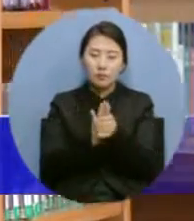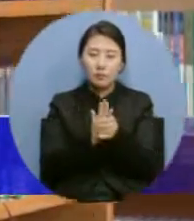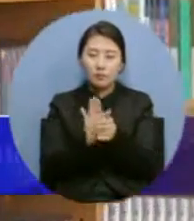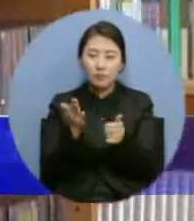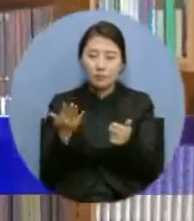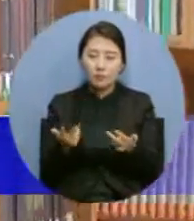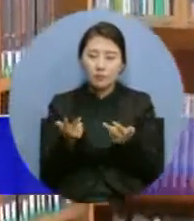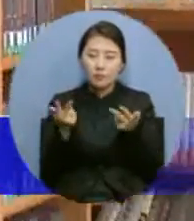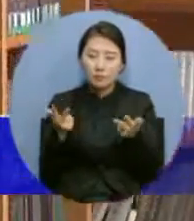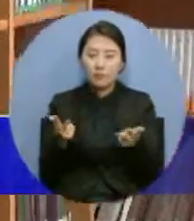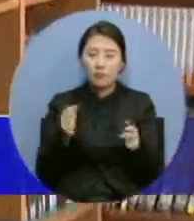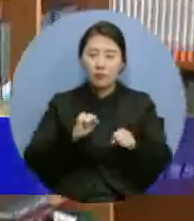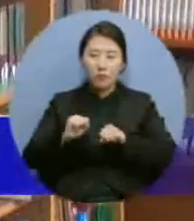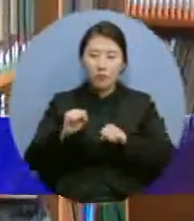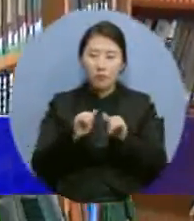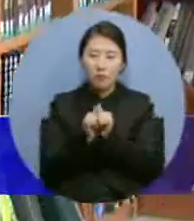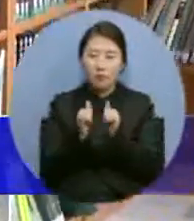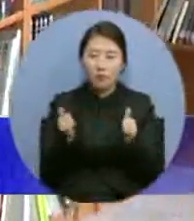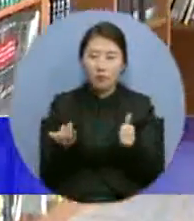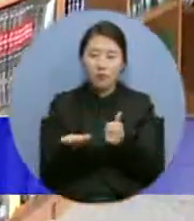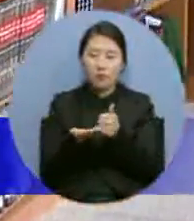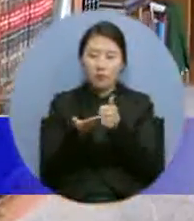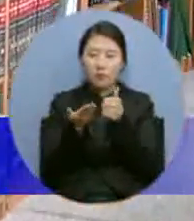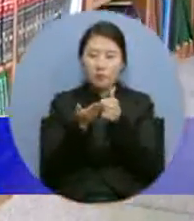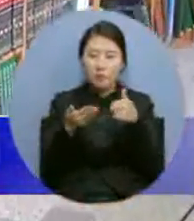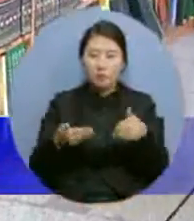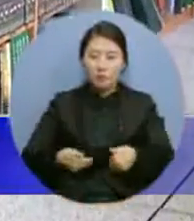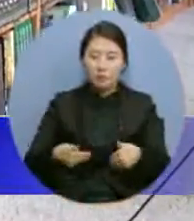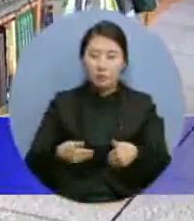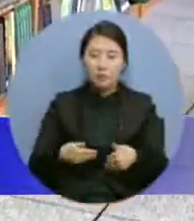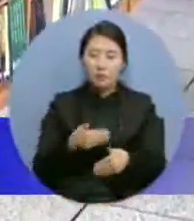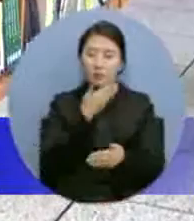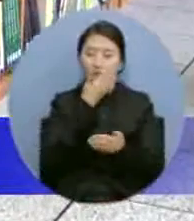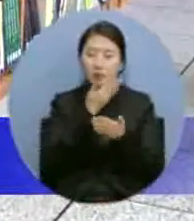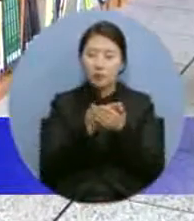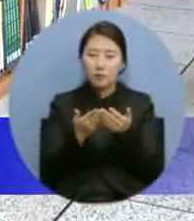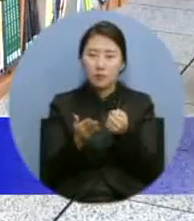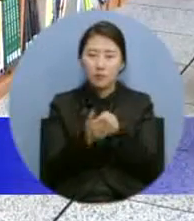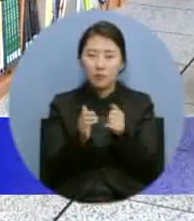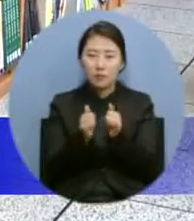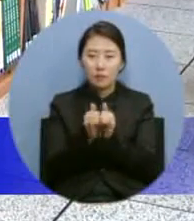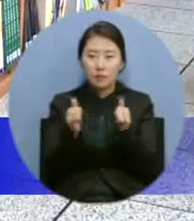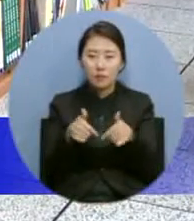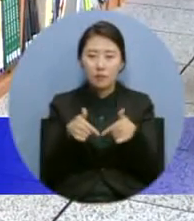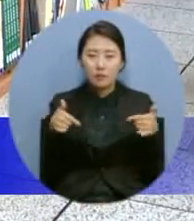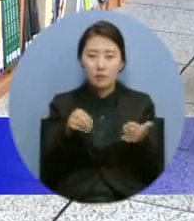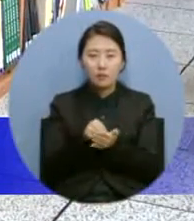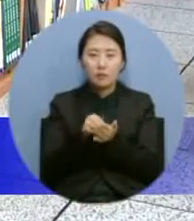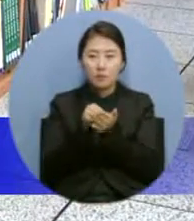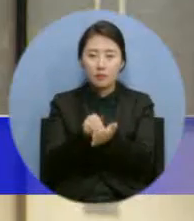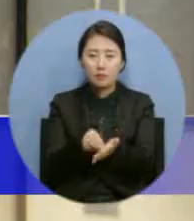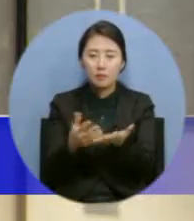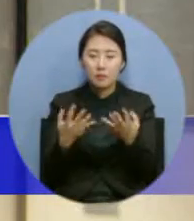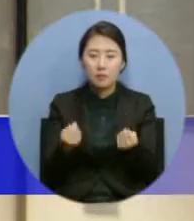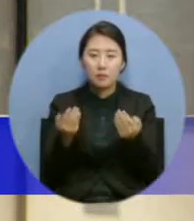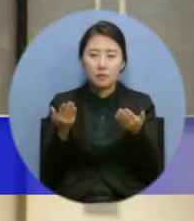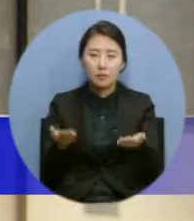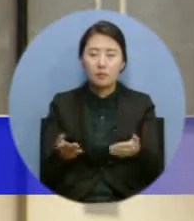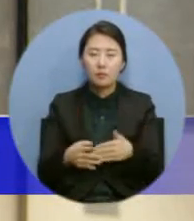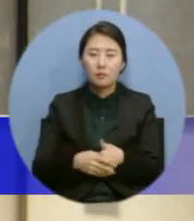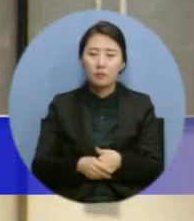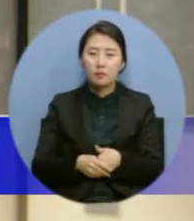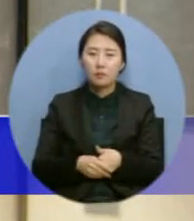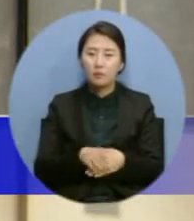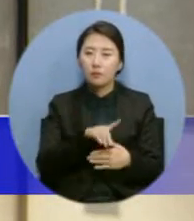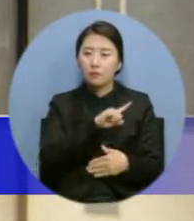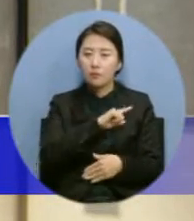네. 자원활동가들이 이렇게 양성화되는 게 굉장히 중요하다는 생각이 들어서 인력 확대에 대한 제안들 좀 많이 드렸고요. 사실은